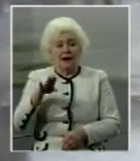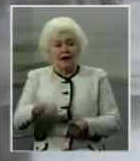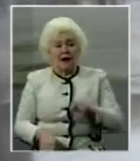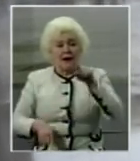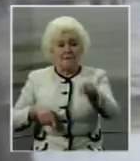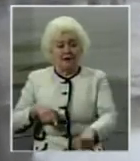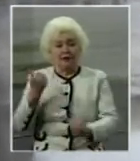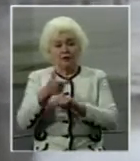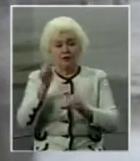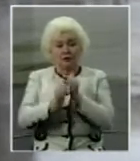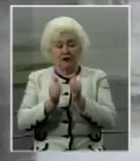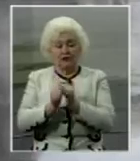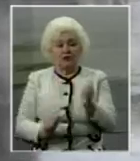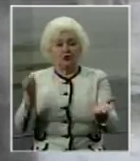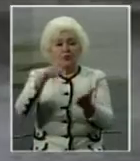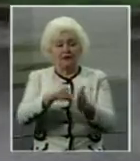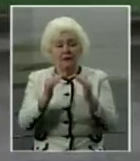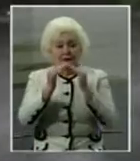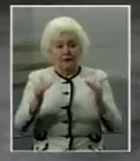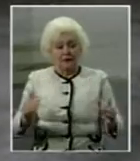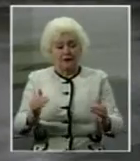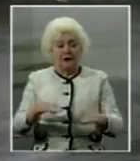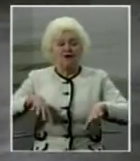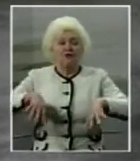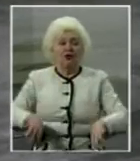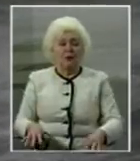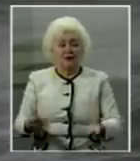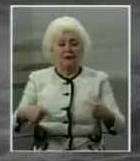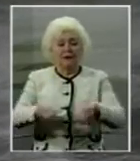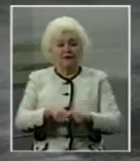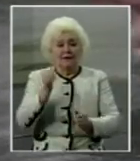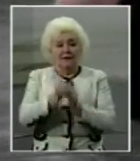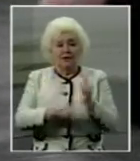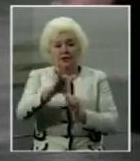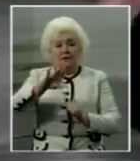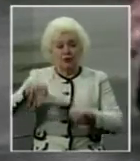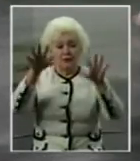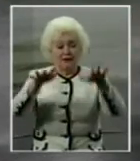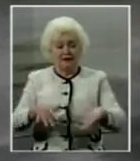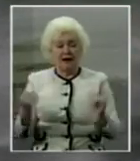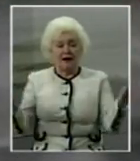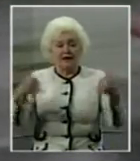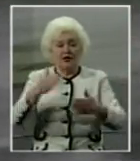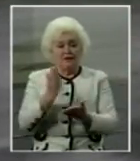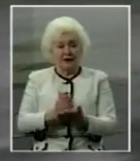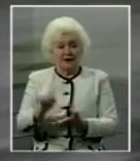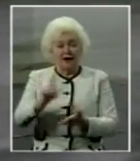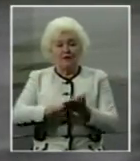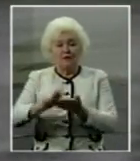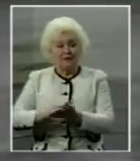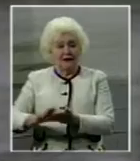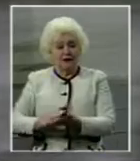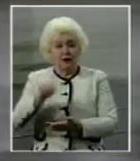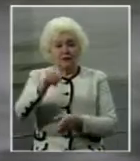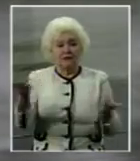і дуже часто, щоб потрапити додому. Втомилися. Таке щоразу після дощу. Лівневки є, але вони не чистяться.